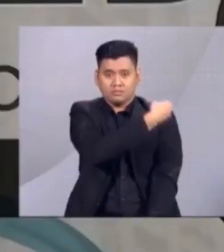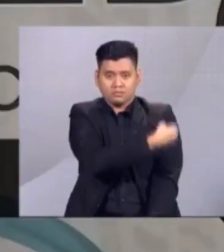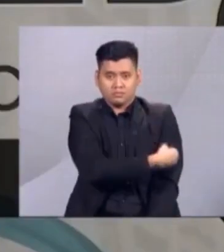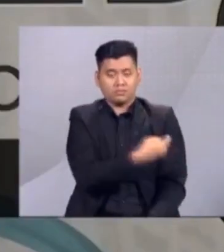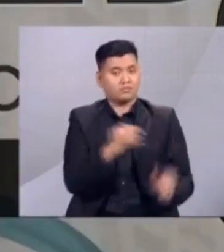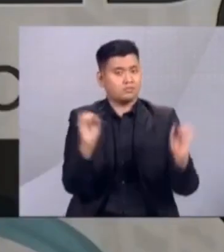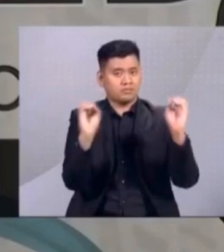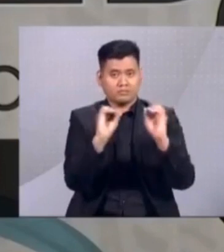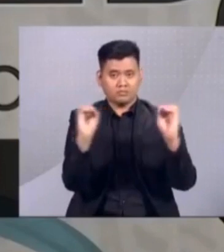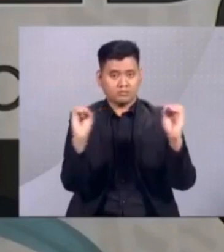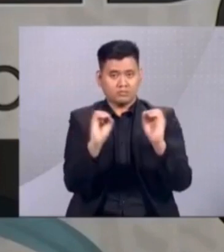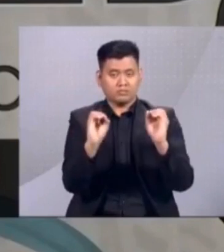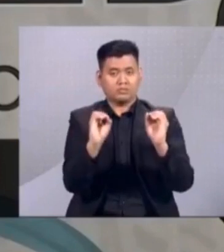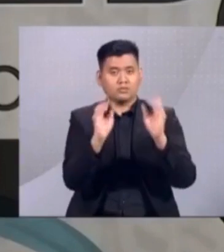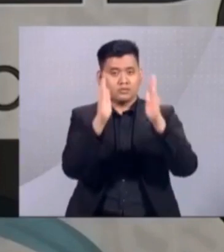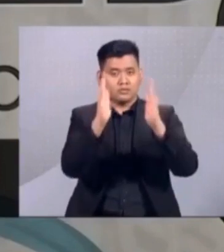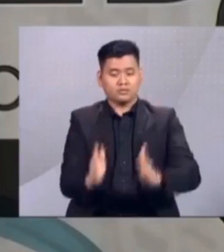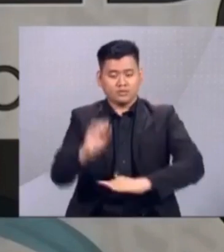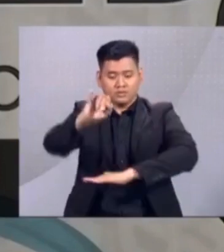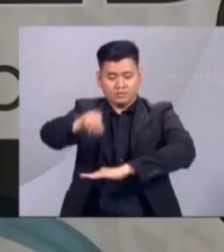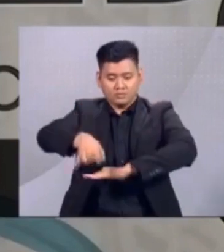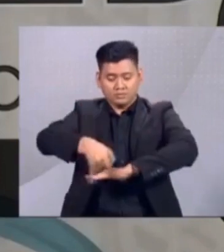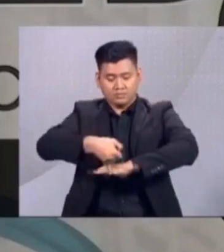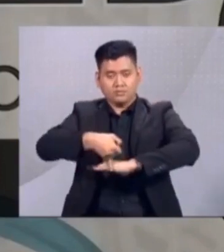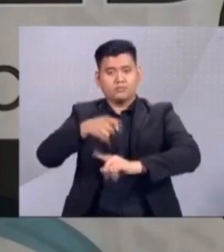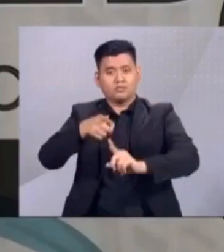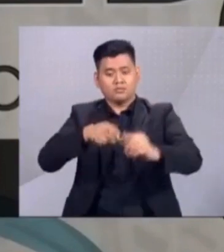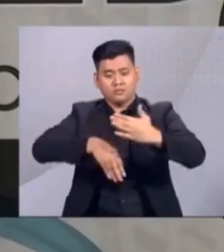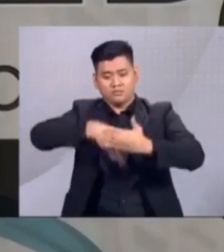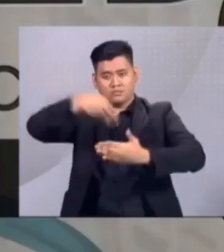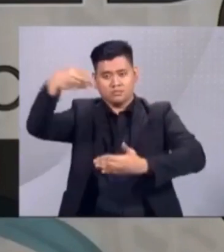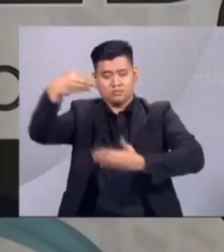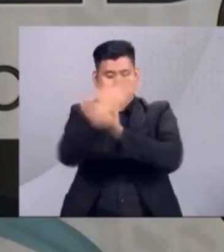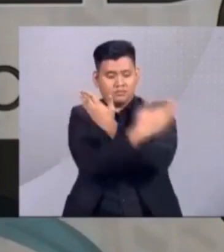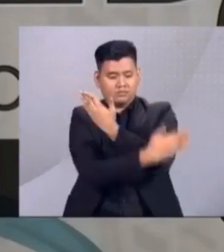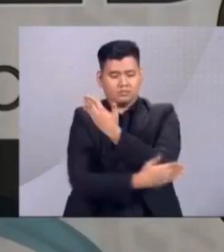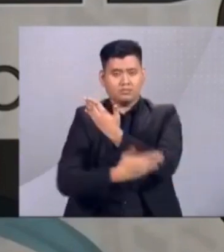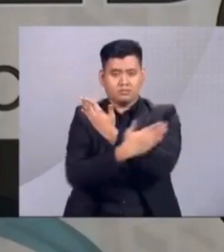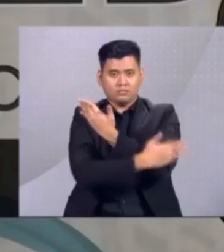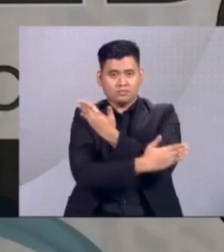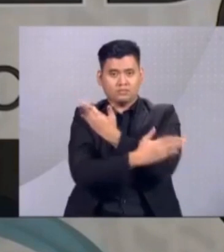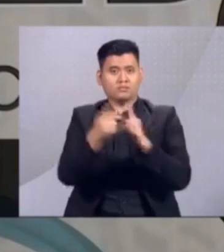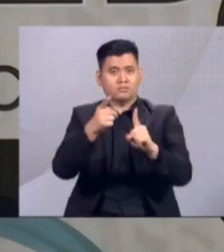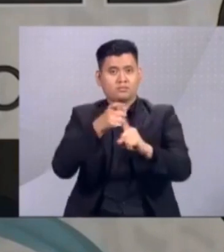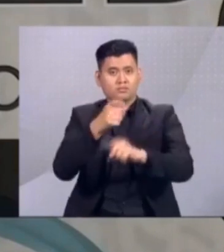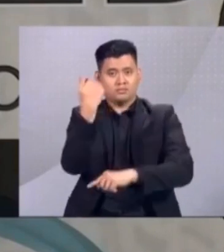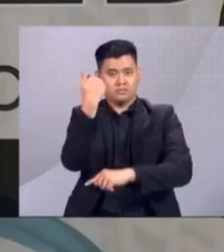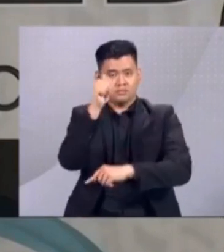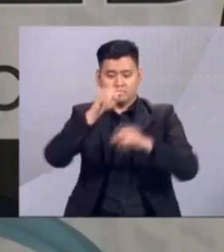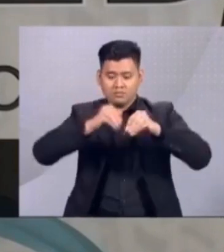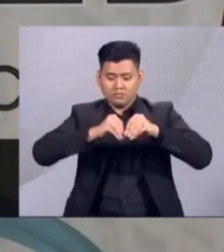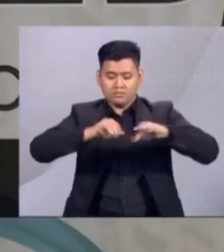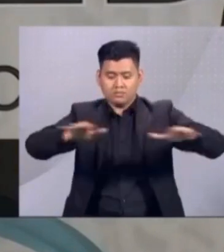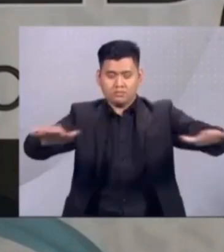kes import yang mendapat jangkitan di luar negara dilaporkan hari ini. Daripada 10 kes penularan di dalam